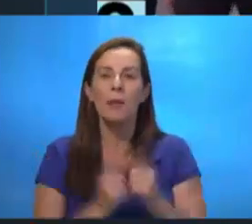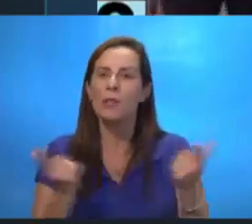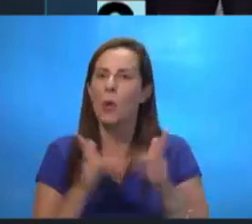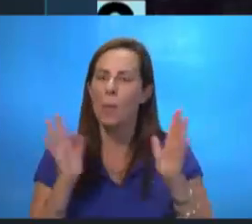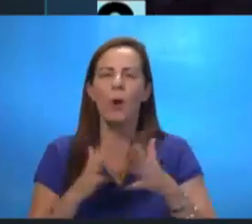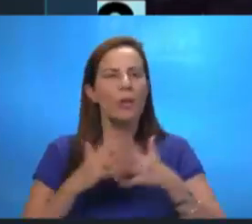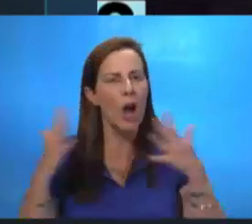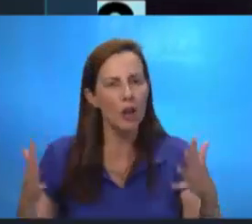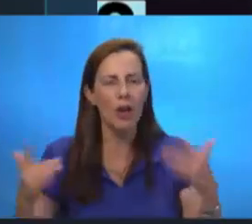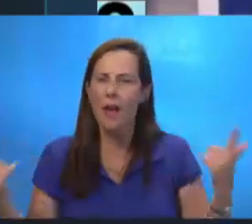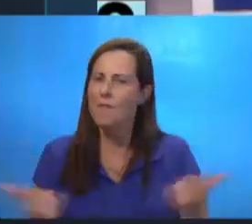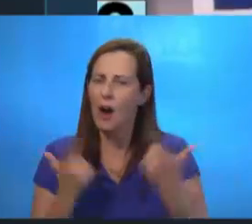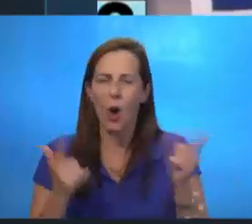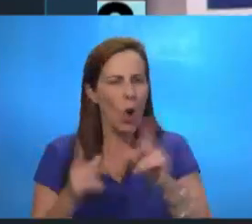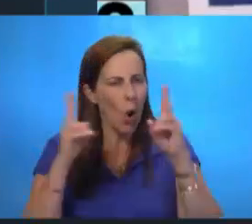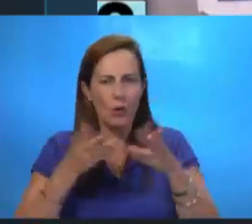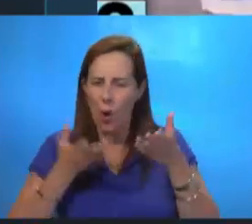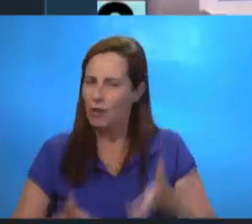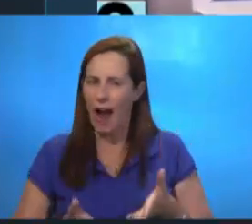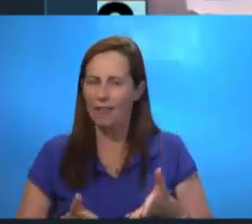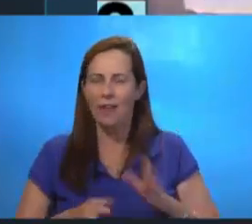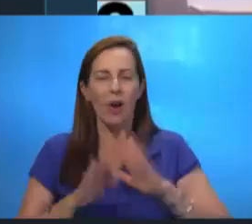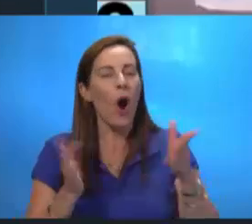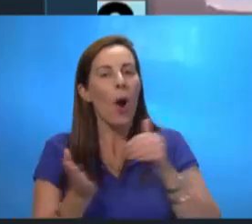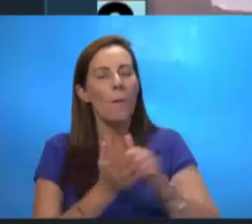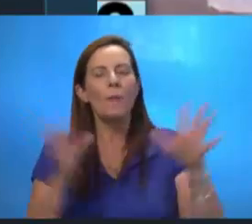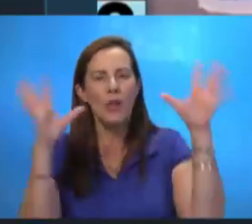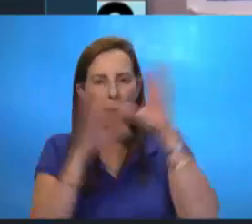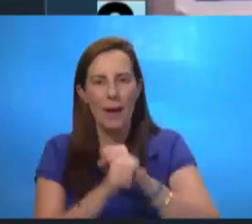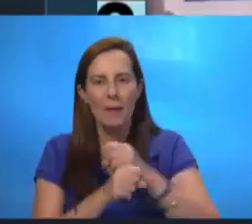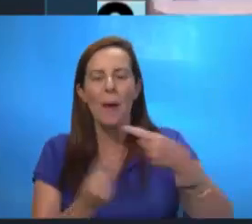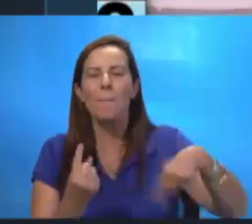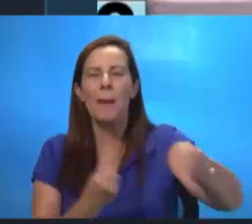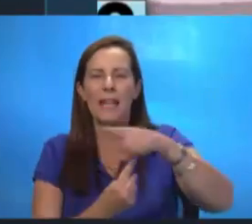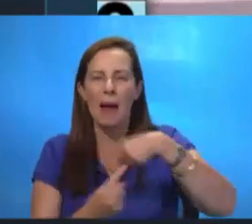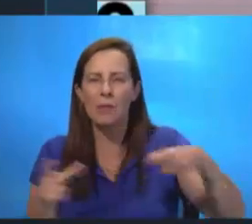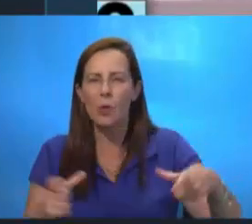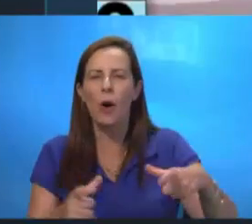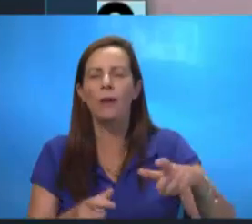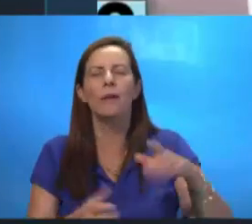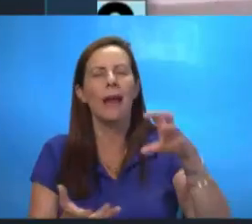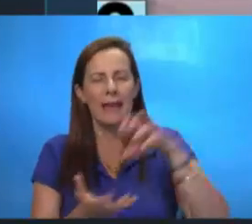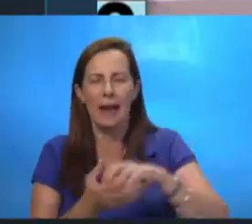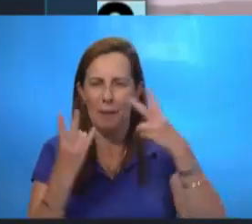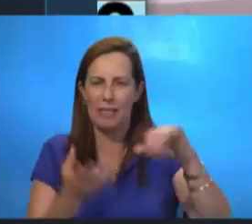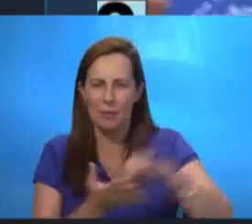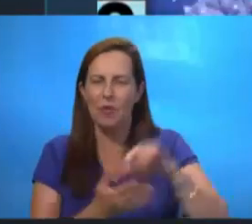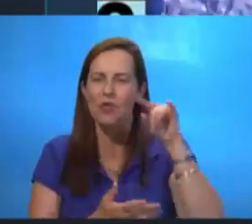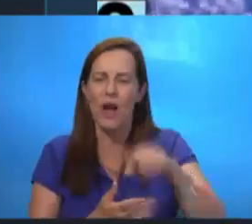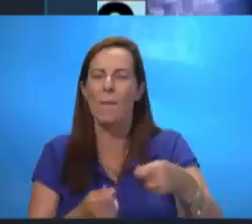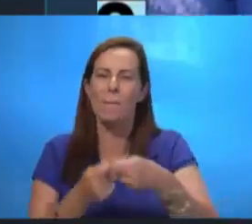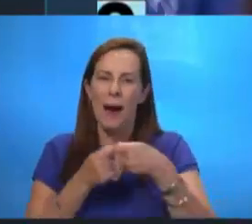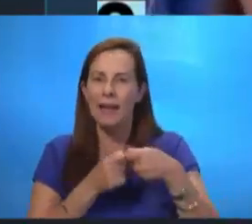גדול, והחגיגות לא עוצרות כאן. הכל ממשיך בערב, בטיים סקוואר, הכיכר המרכזית של ניו יורק, שם מארגנת